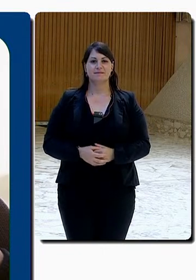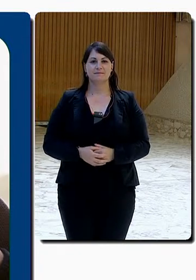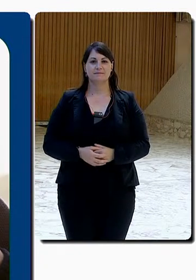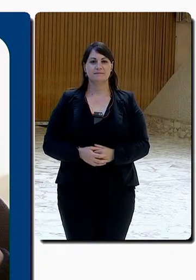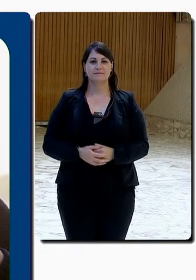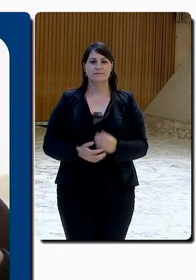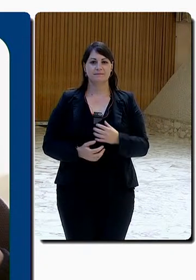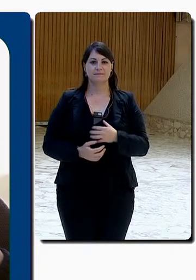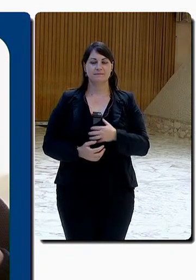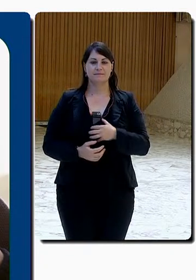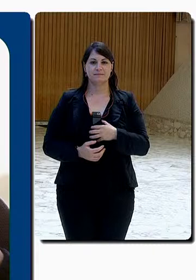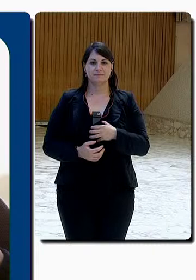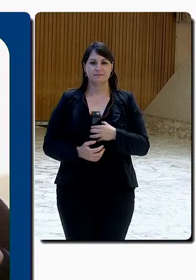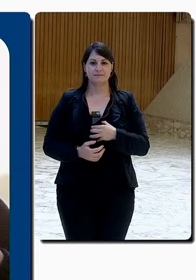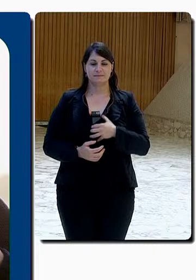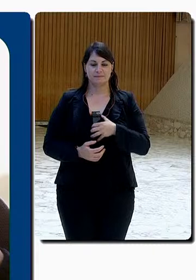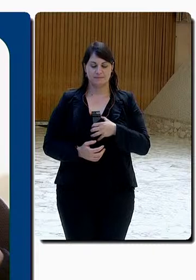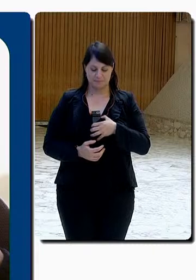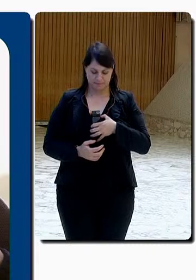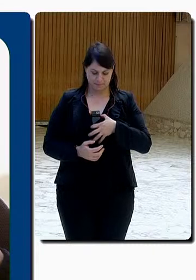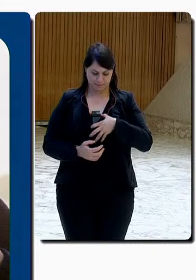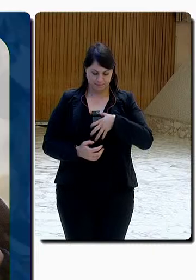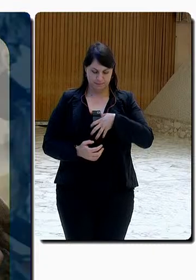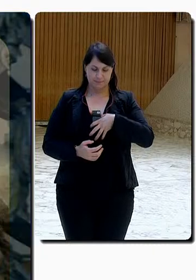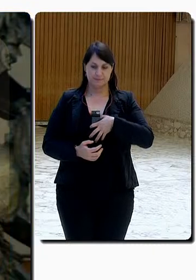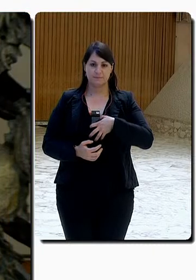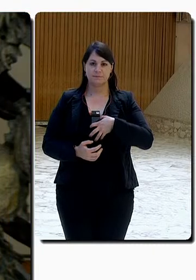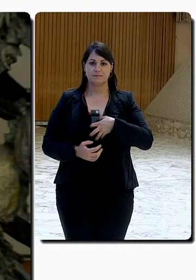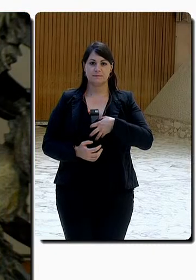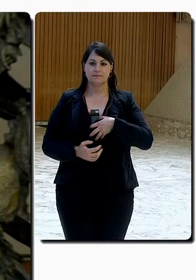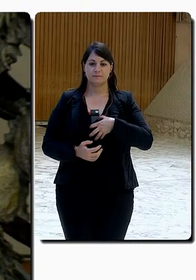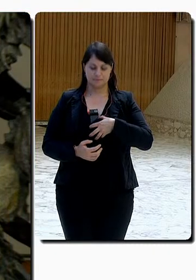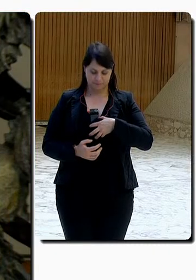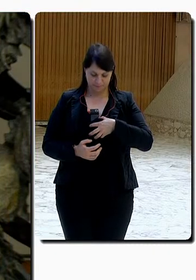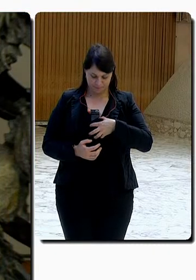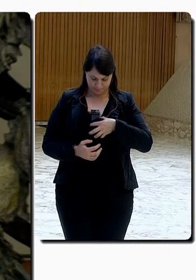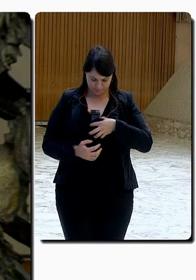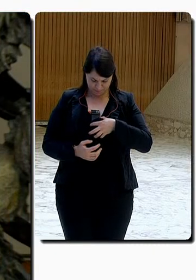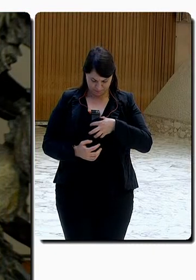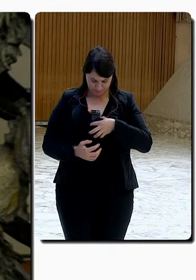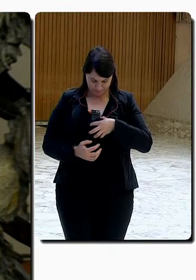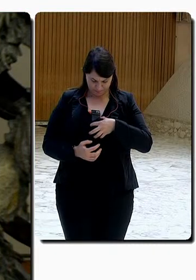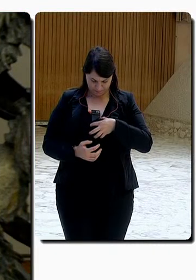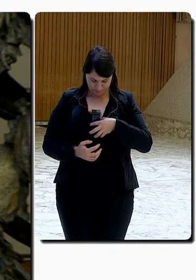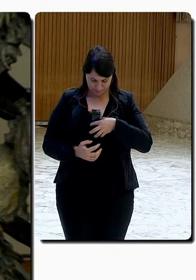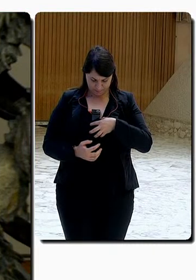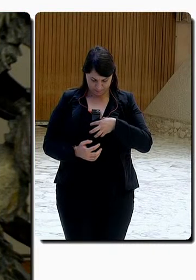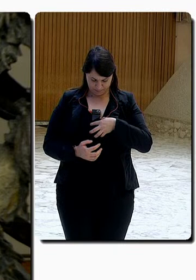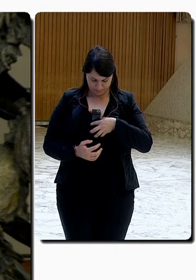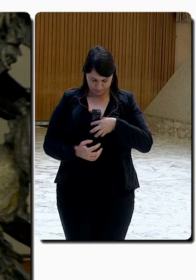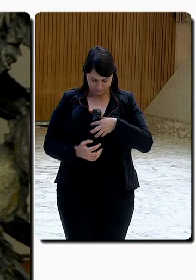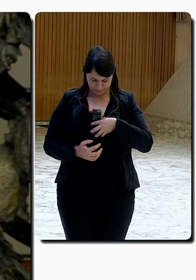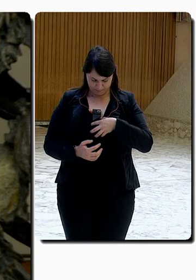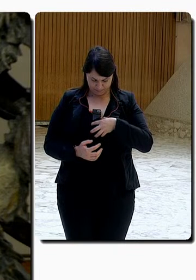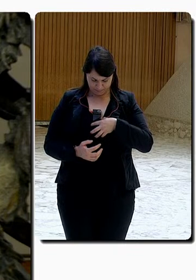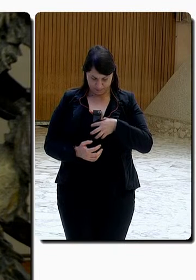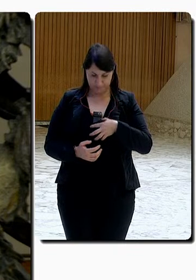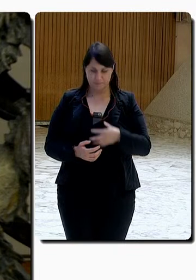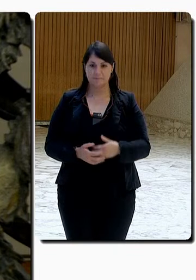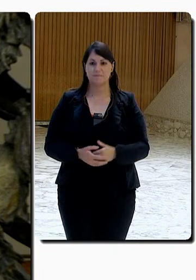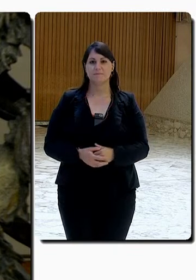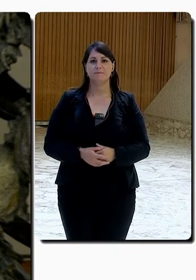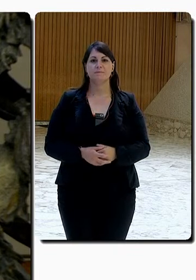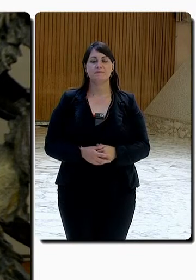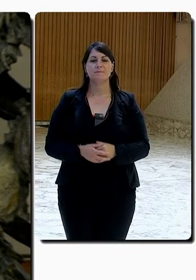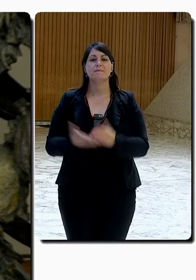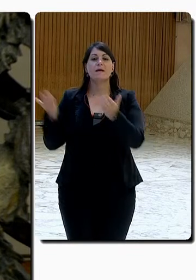Benvenuti ai lavori di questo secondo panel dedicato al tema Giovani e anziani insieme per la